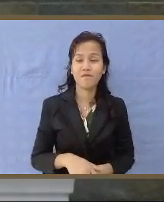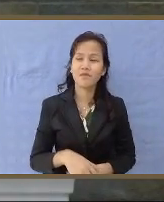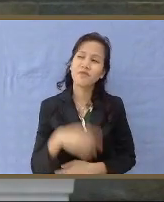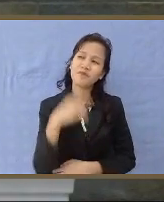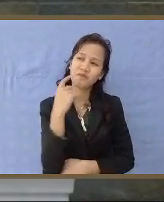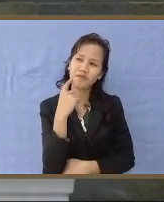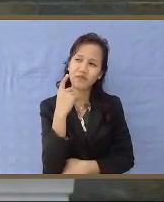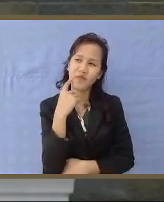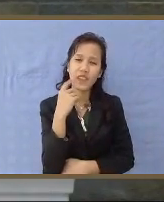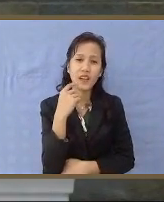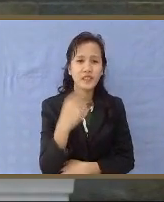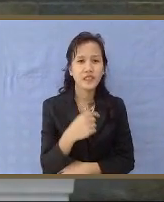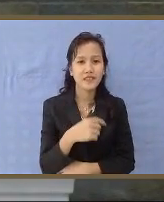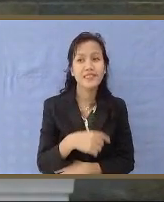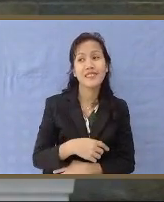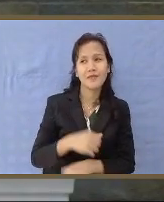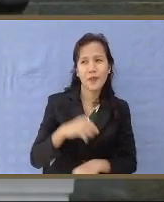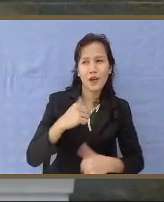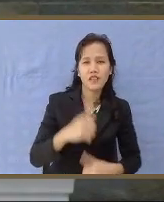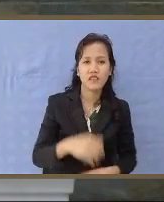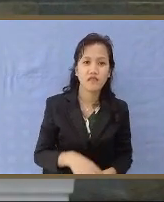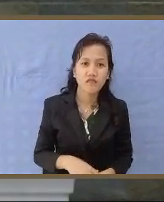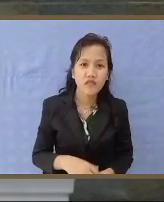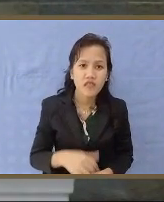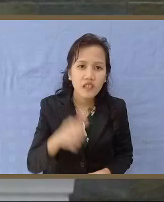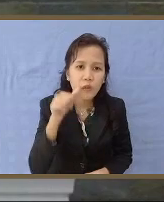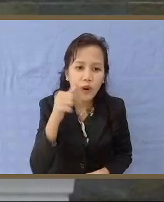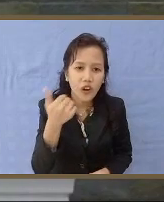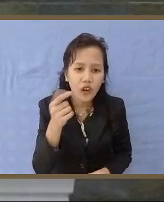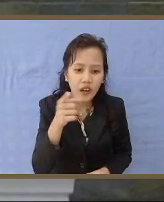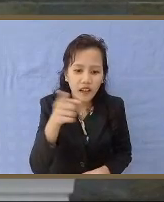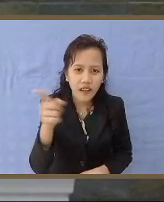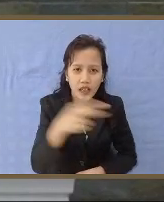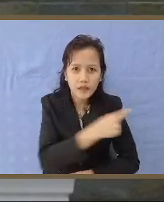pagka naghihingalo ka na sa hospital, sasabihin mo, wala palang kwenta ang pera.